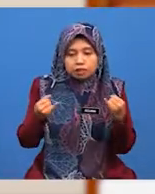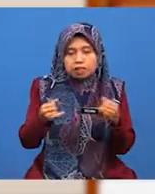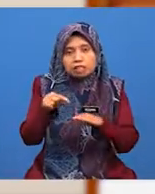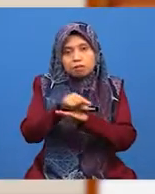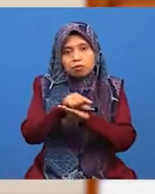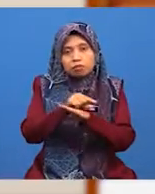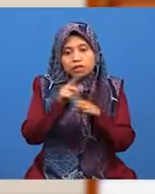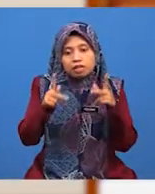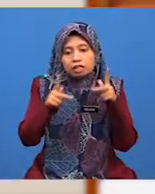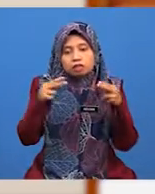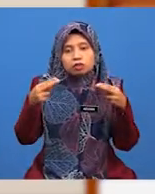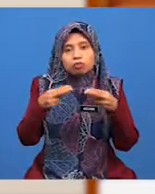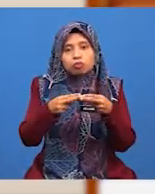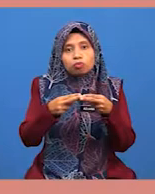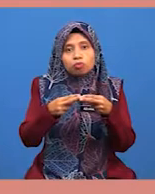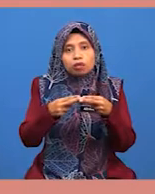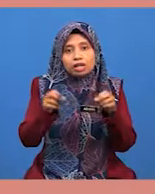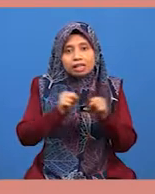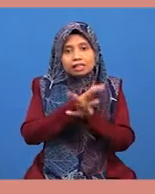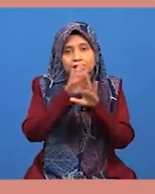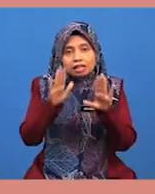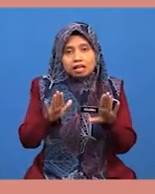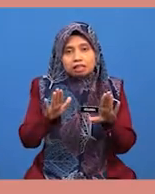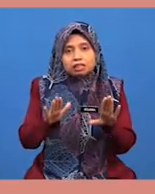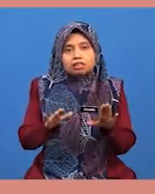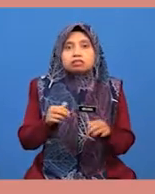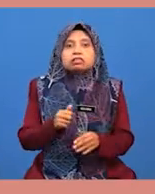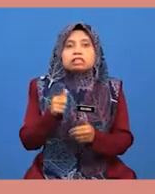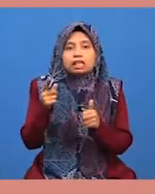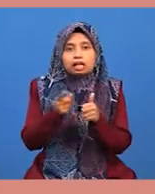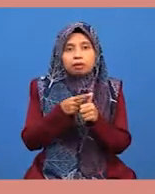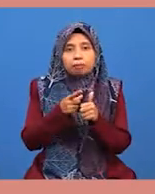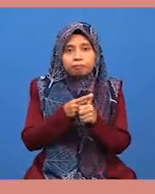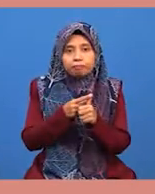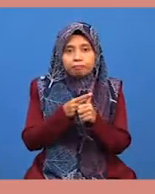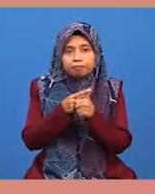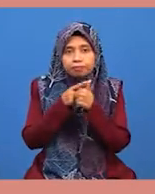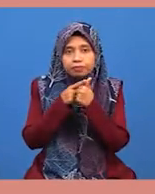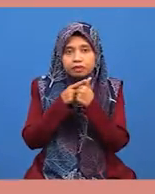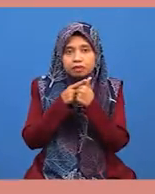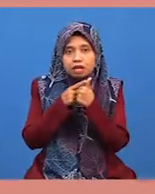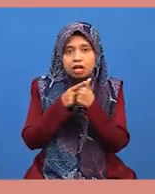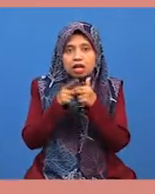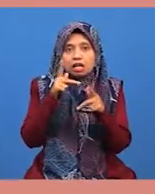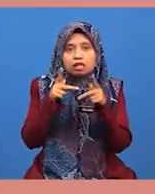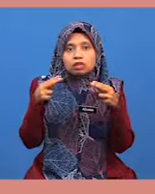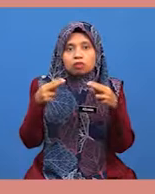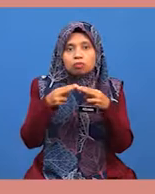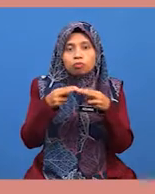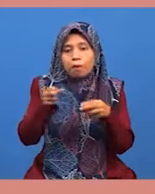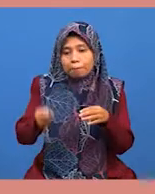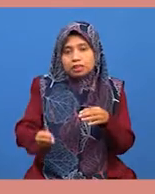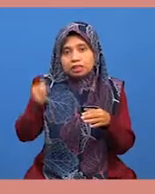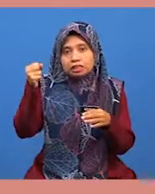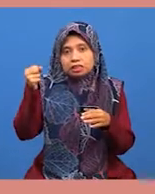kata hubung pancangan keterangan, iaitu A. Kata hubung pancangan keterangan